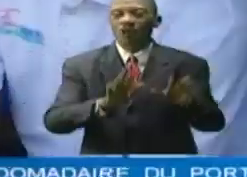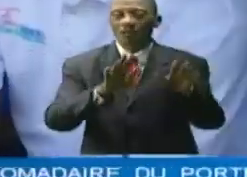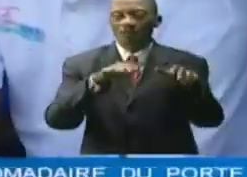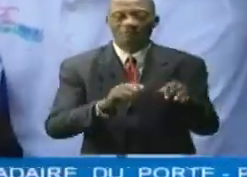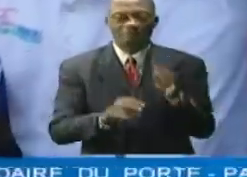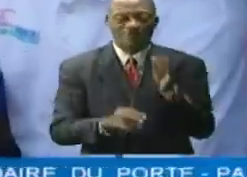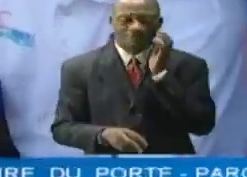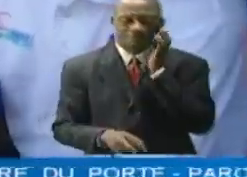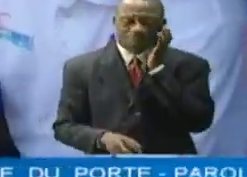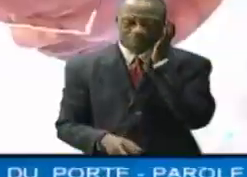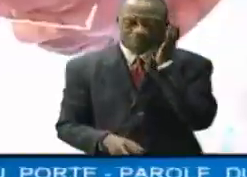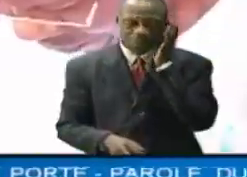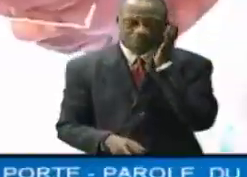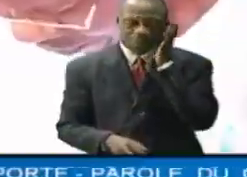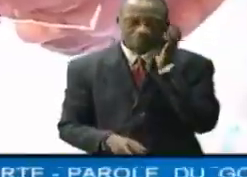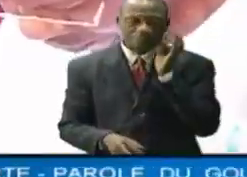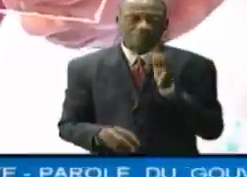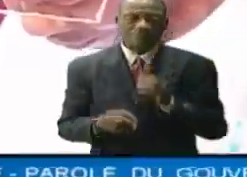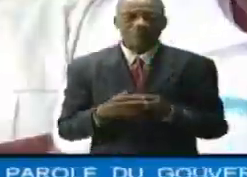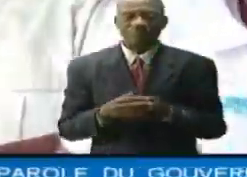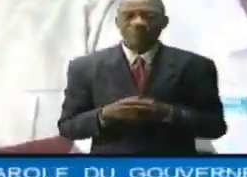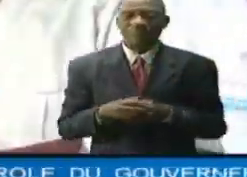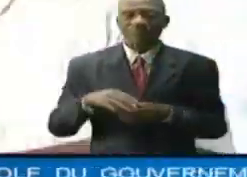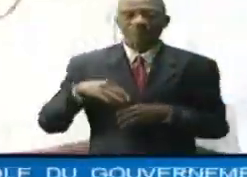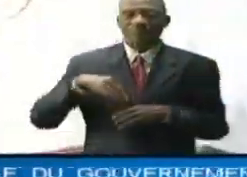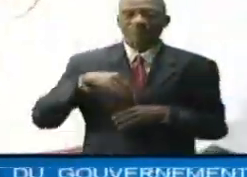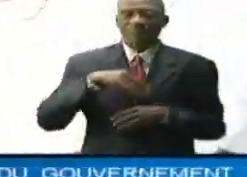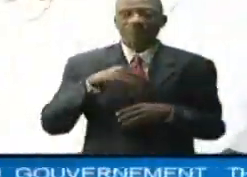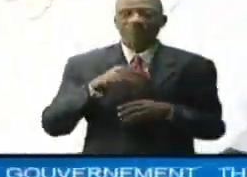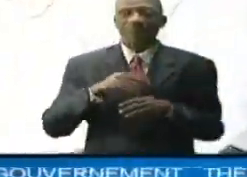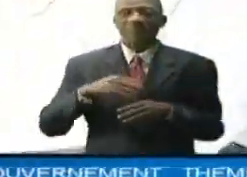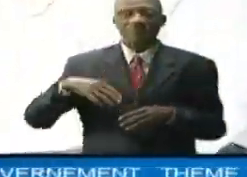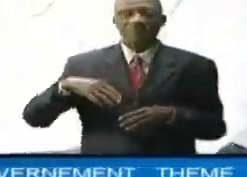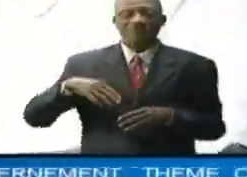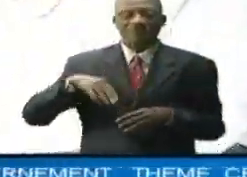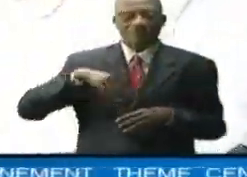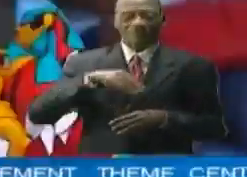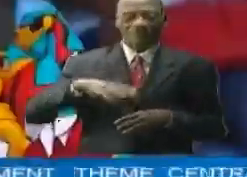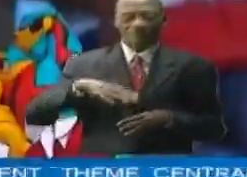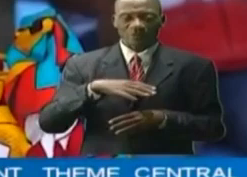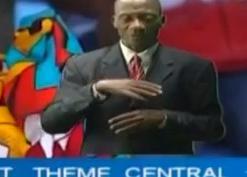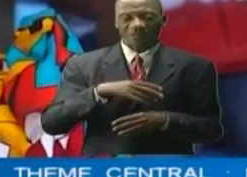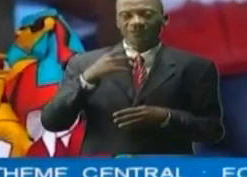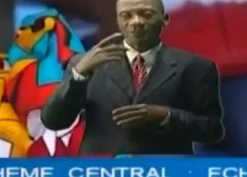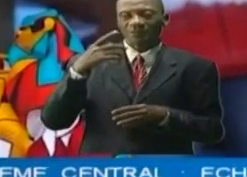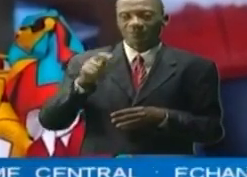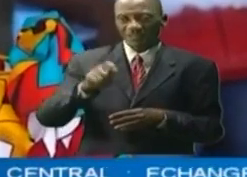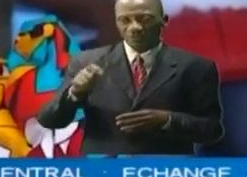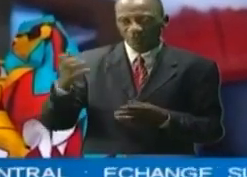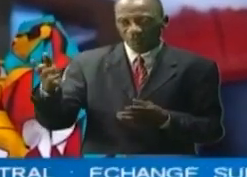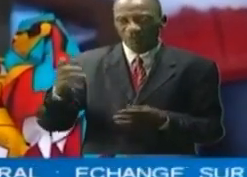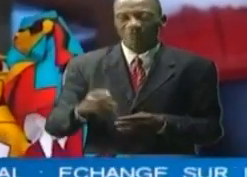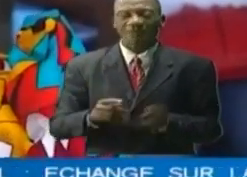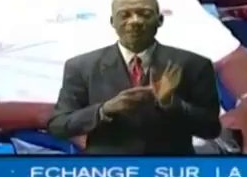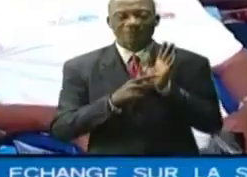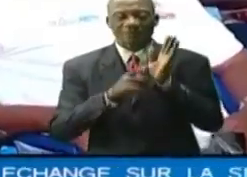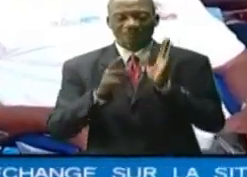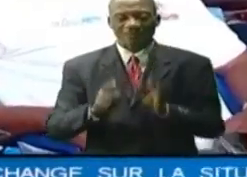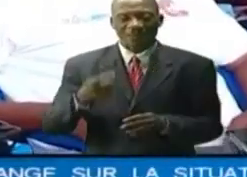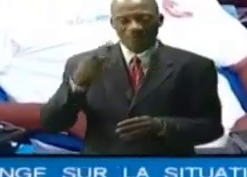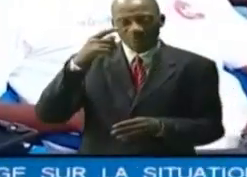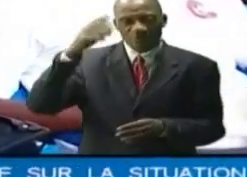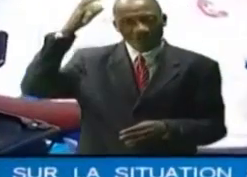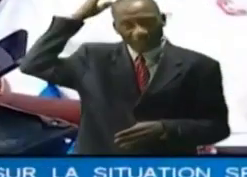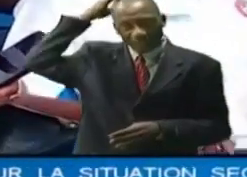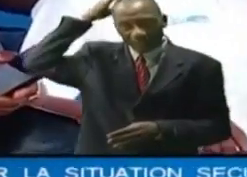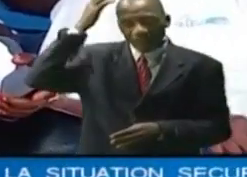En présence des membres du comité de sécurité du territoire d'Idiofa, du représentant de Monseigneur l'évêque José Moko, des sœurs